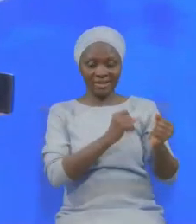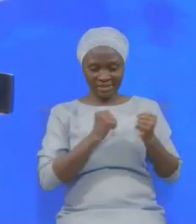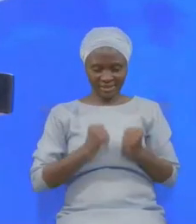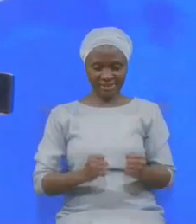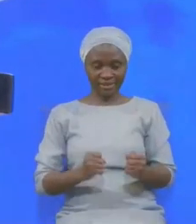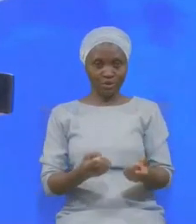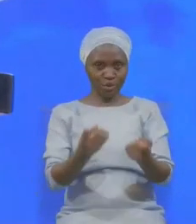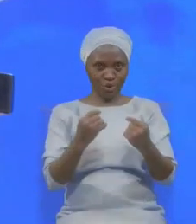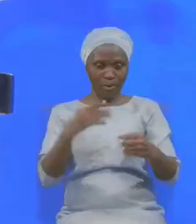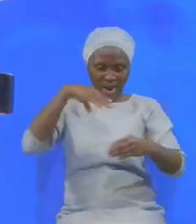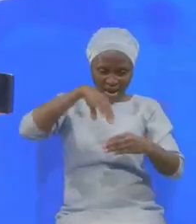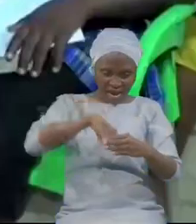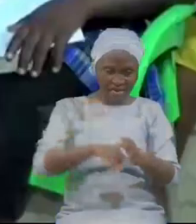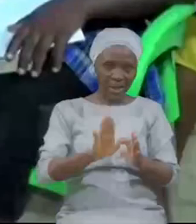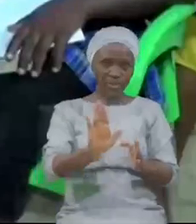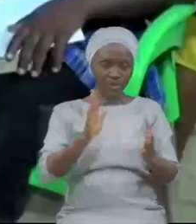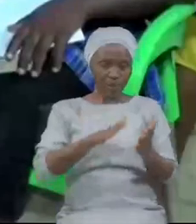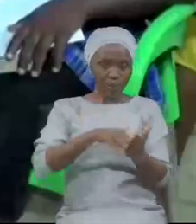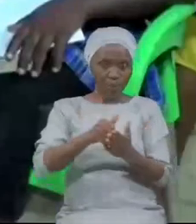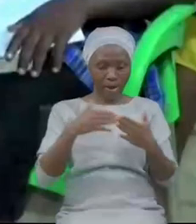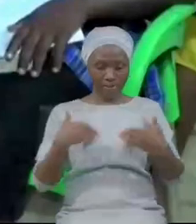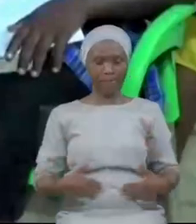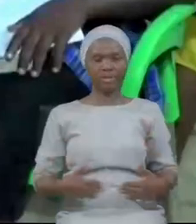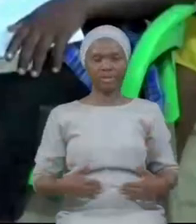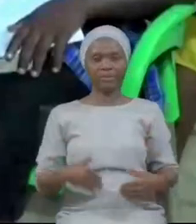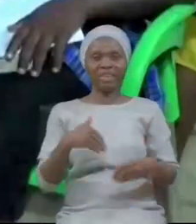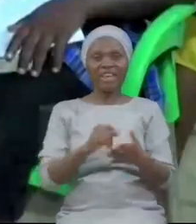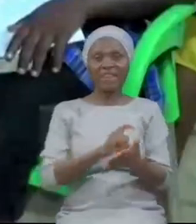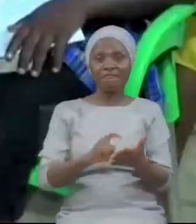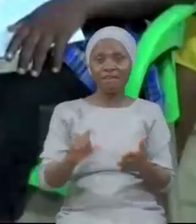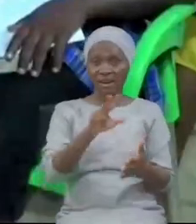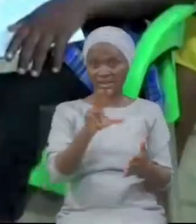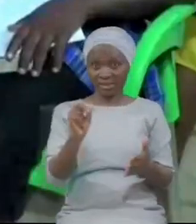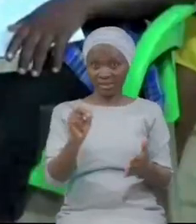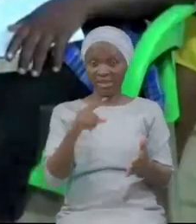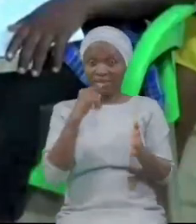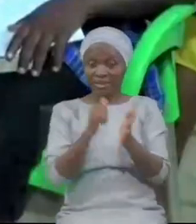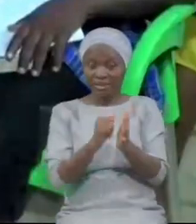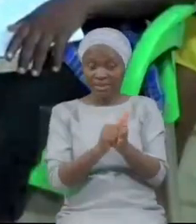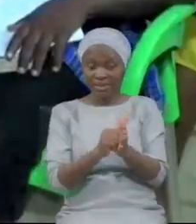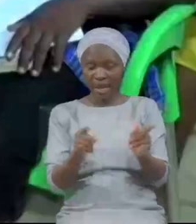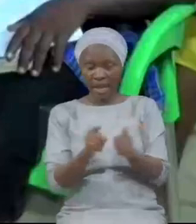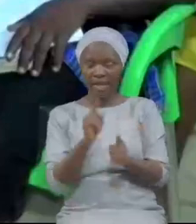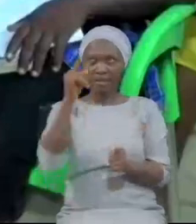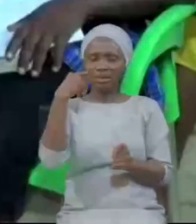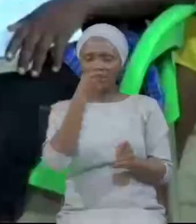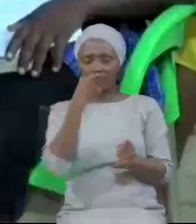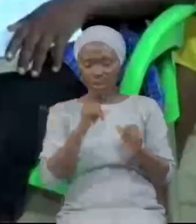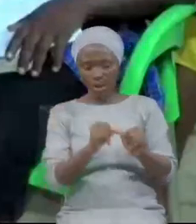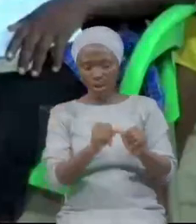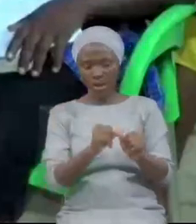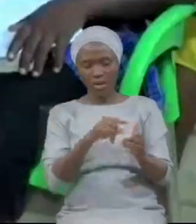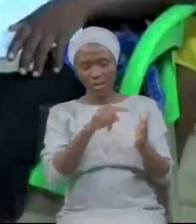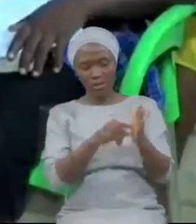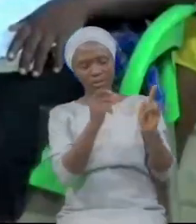viendra dans votre corps faible. Voilà le verset 30. Comme Jésus parlait ainsi, plusieurs